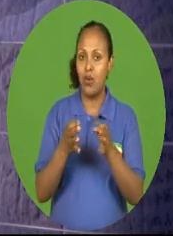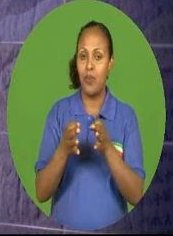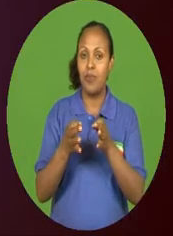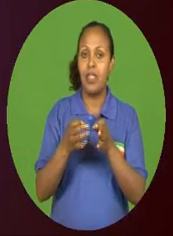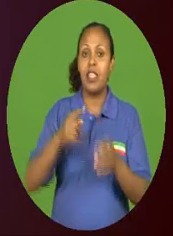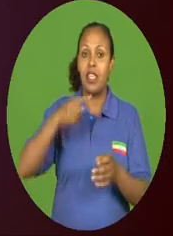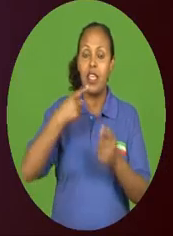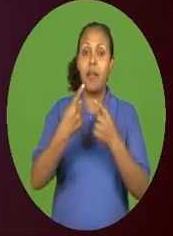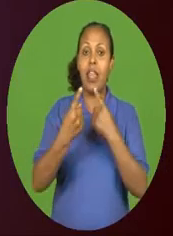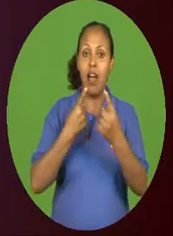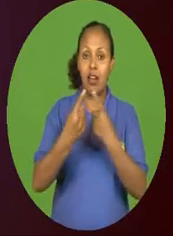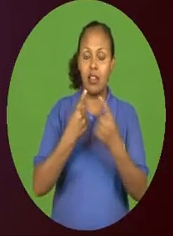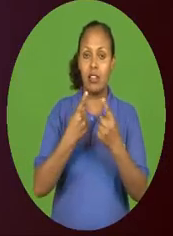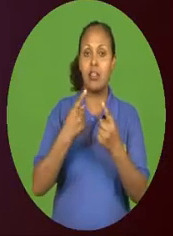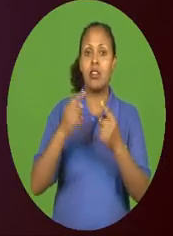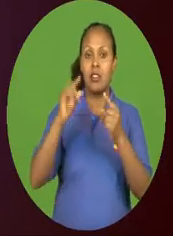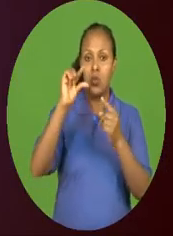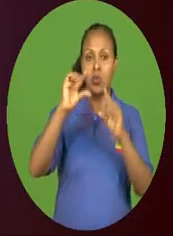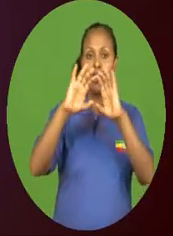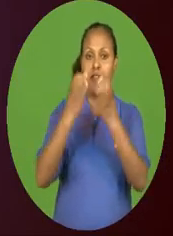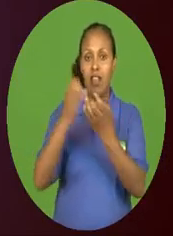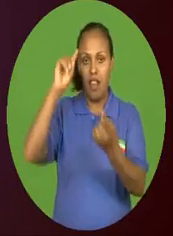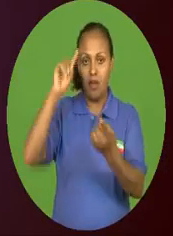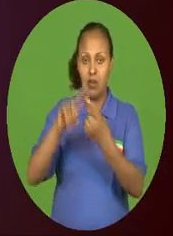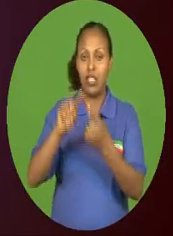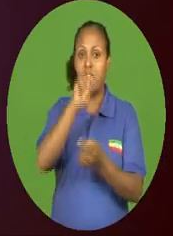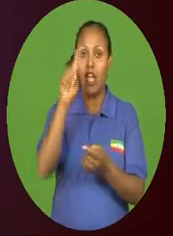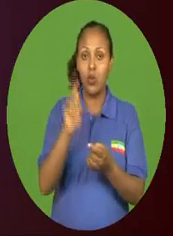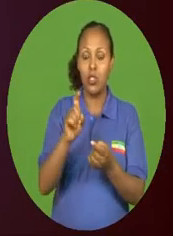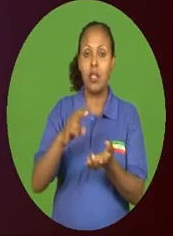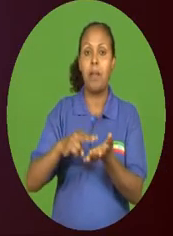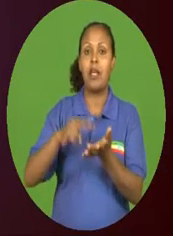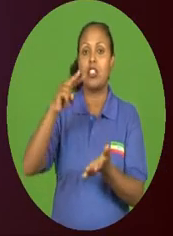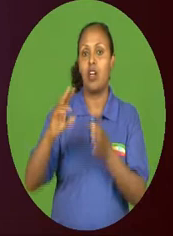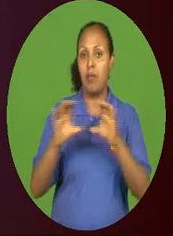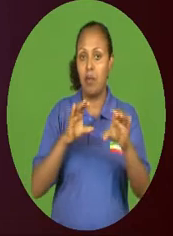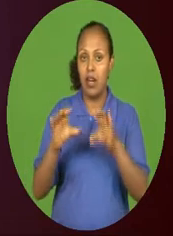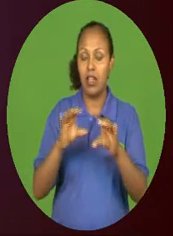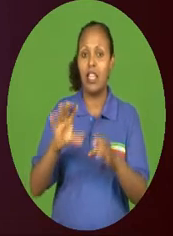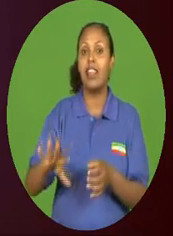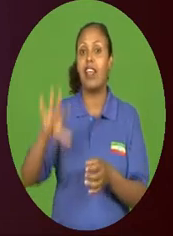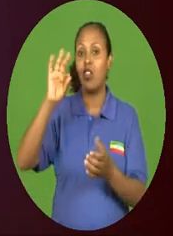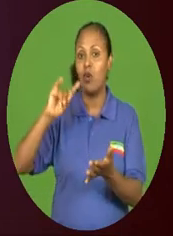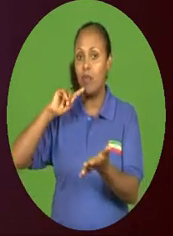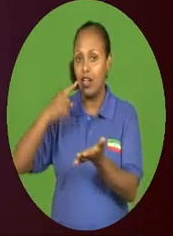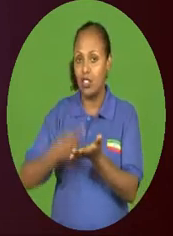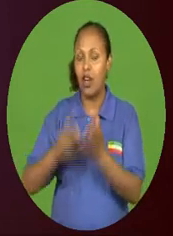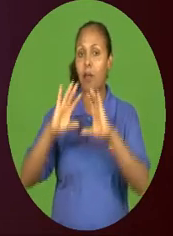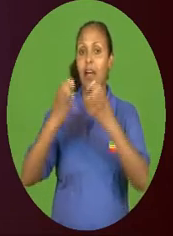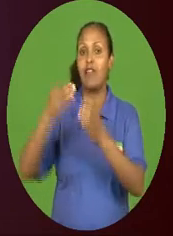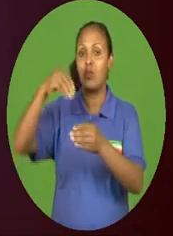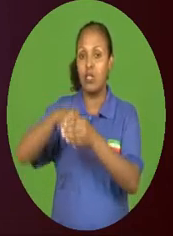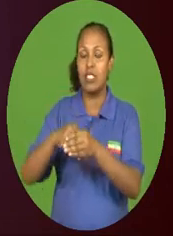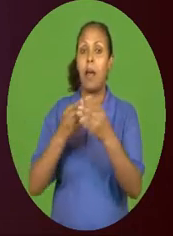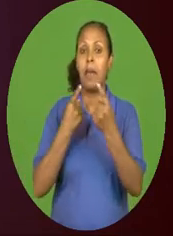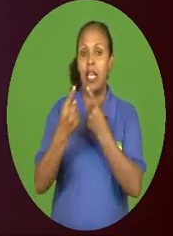እገልጽላችኋለሁ። የመናገር ንዑስ ክፍል ዓላማዎች ጥያቄዎችን መነሻ በማድረግ የተገኘውን